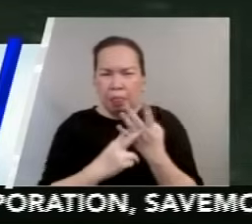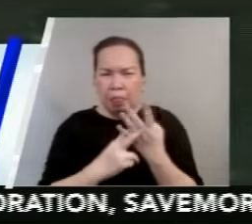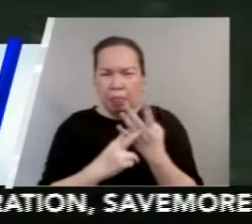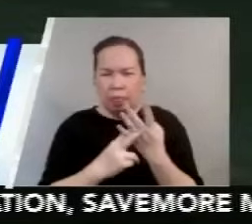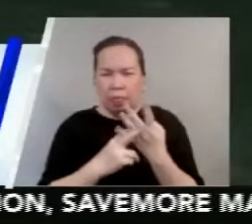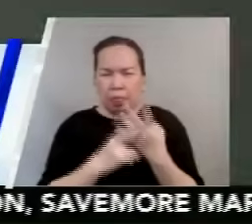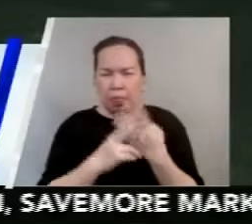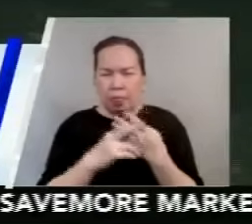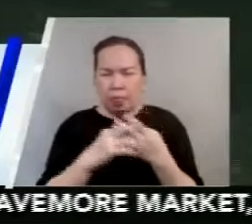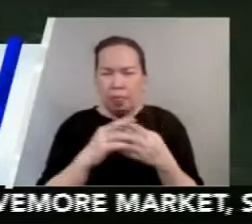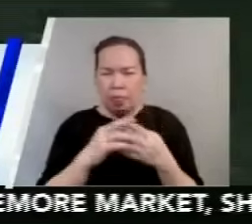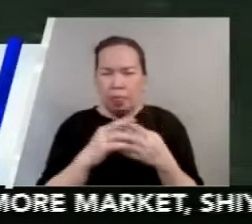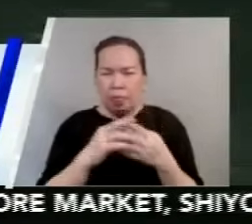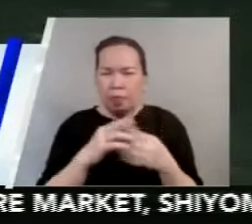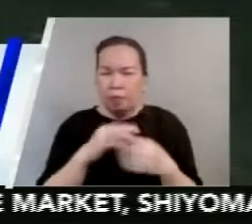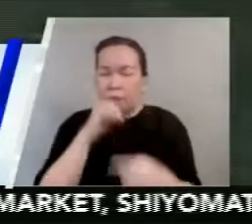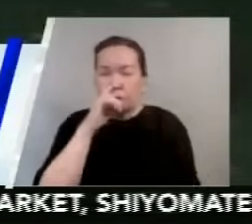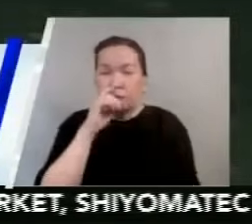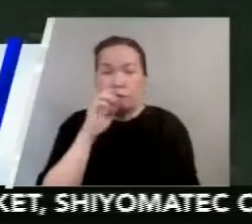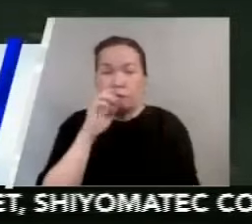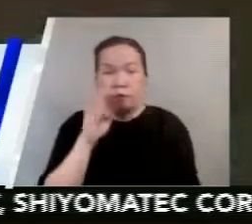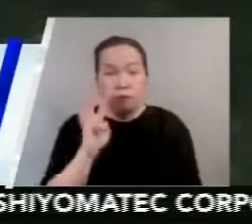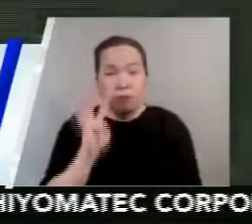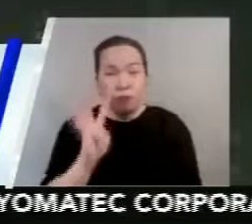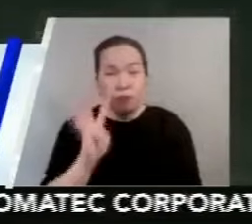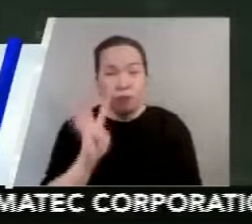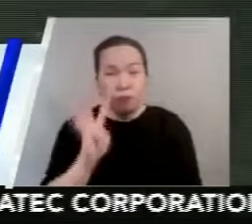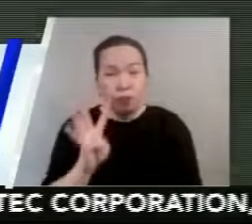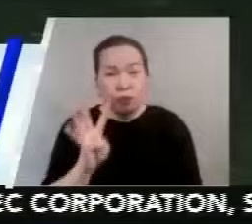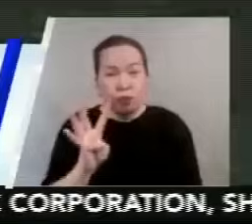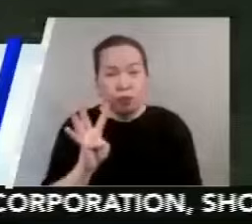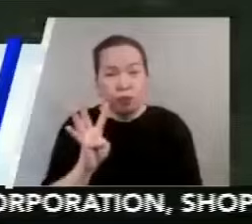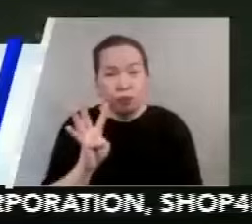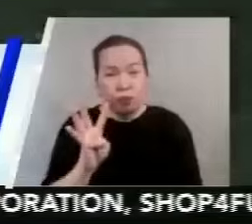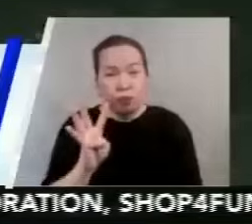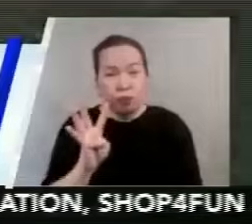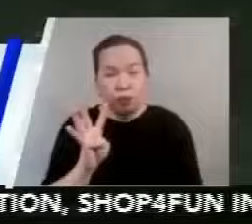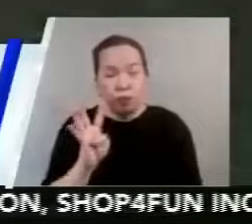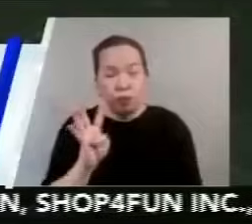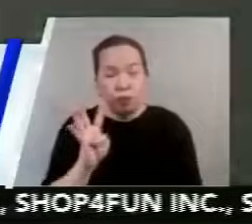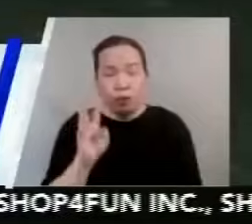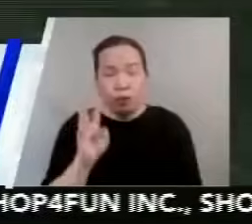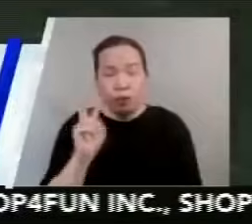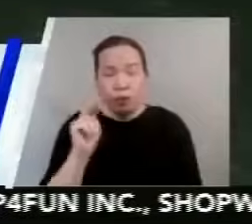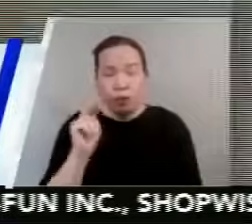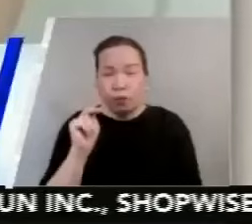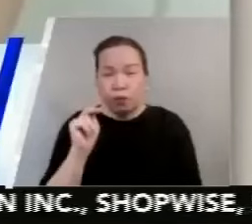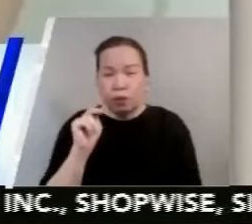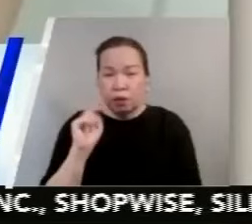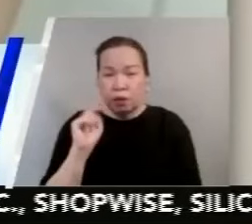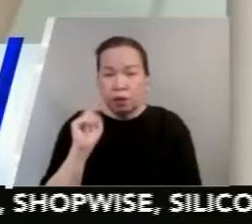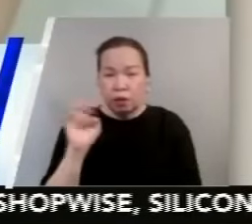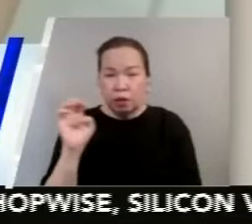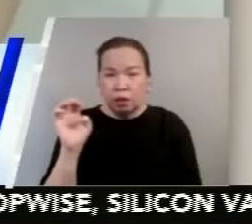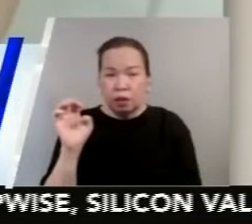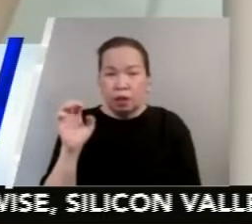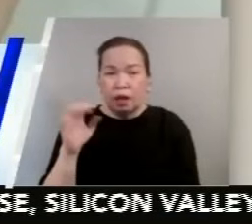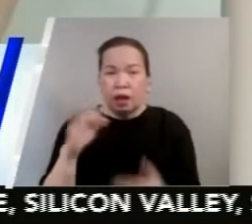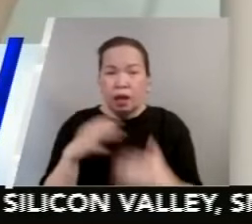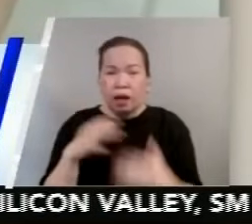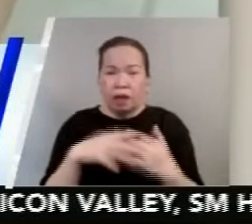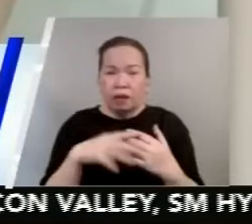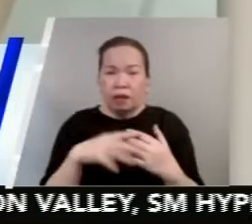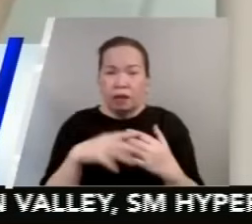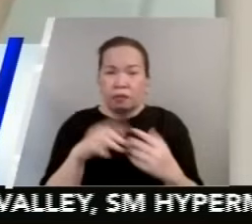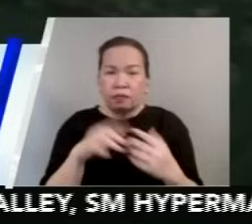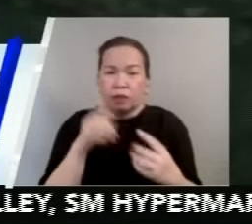kabuuan umaabot na sa 441 ang fireworks related incident sa bansa 1 naman ang sugatan